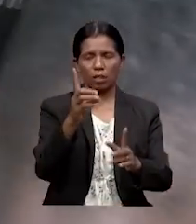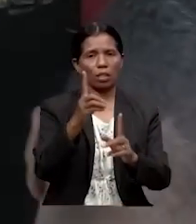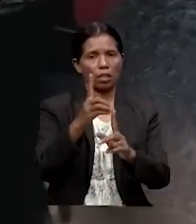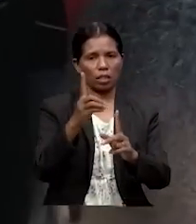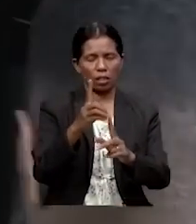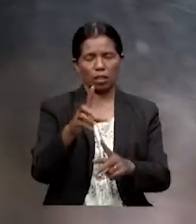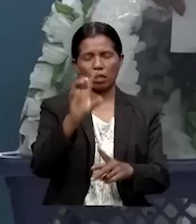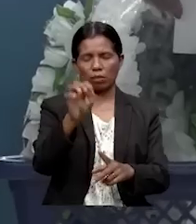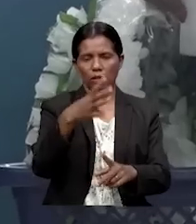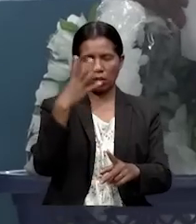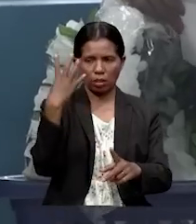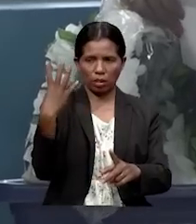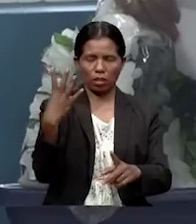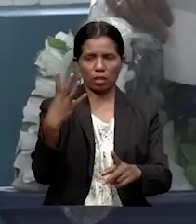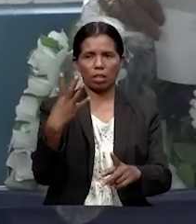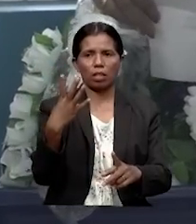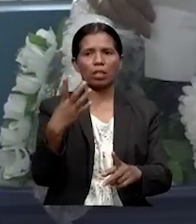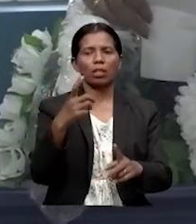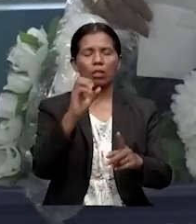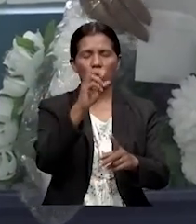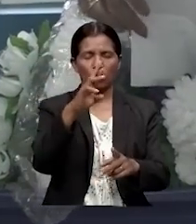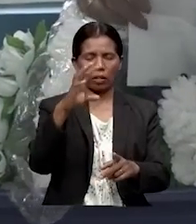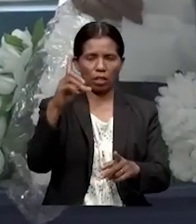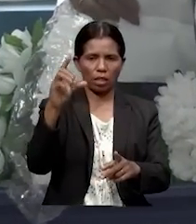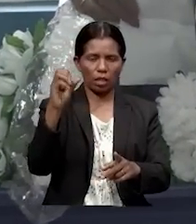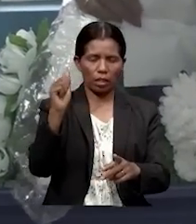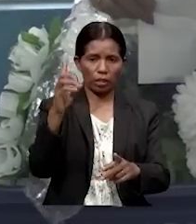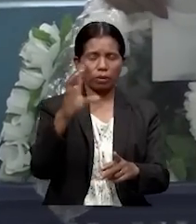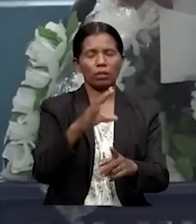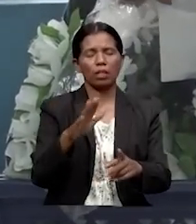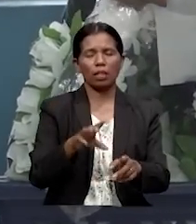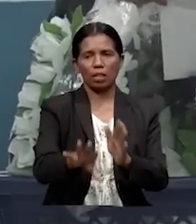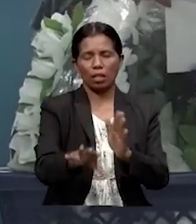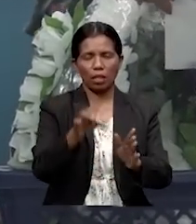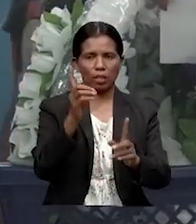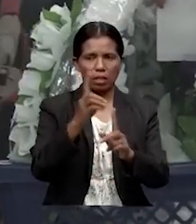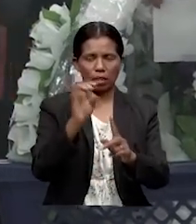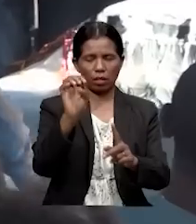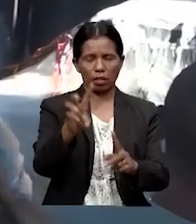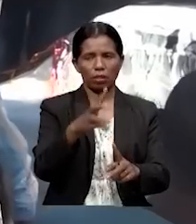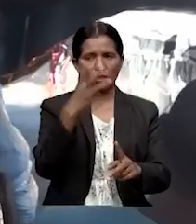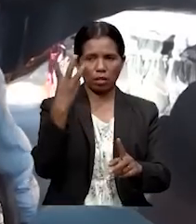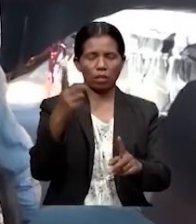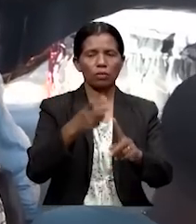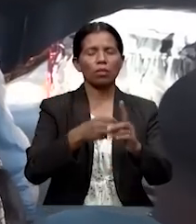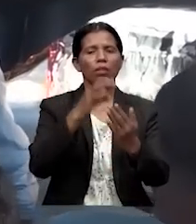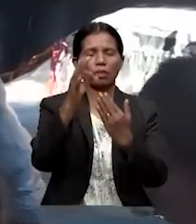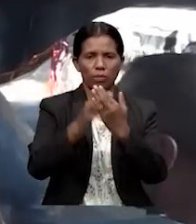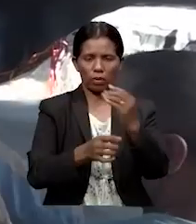San Lorenzo hat fulan Febreru no Orlando Martins ne ising mate heta i halorong San Lorenzo ne fulan Febreru